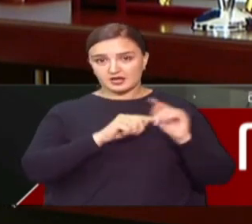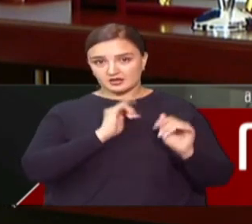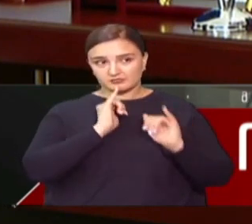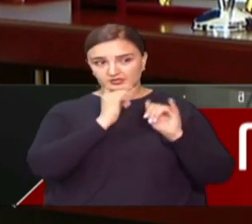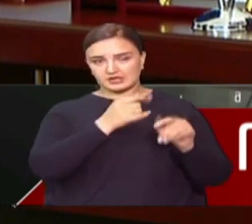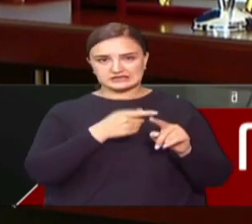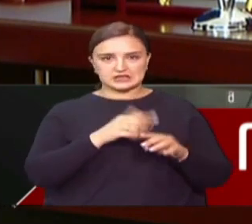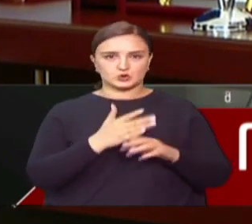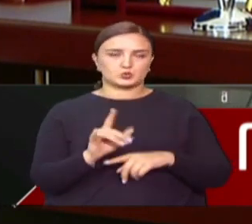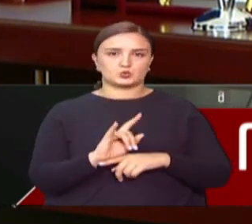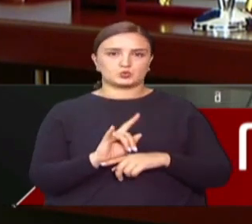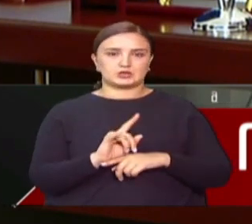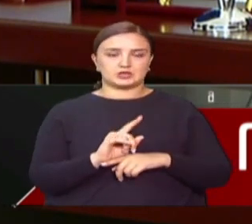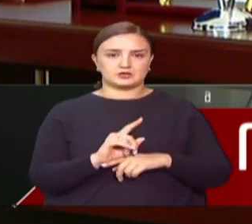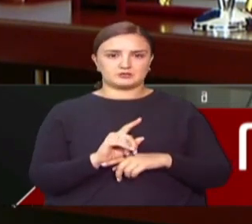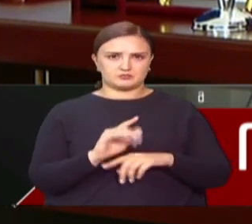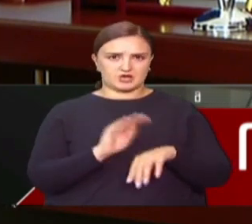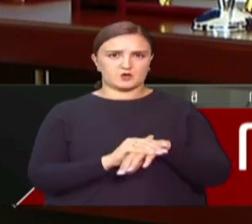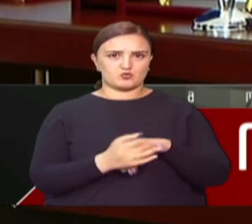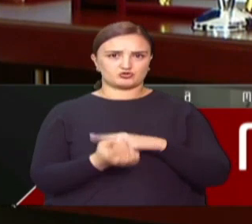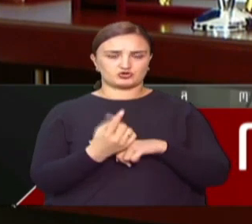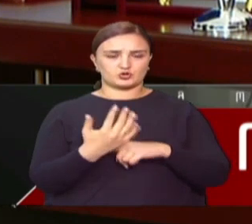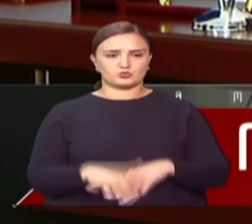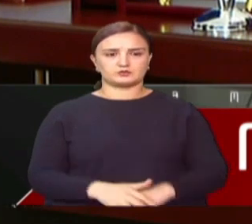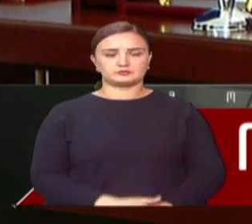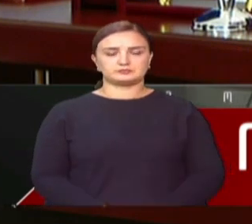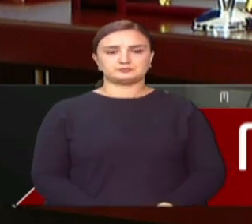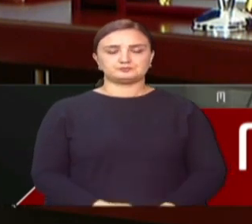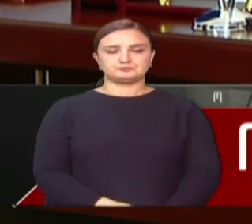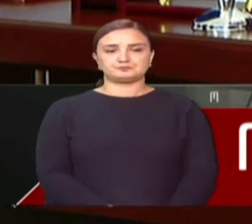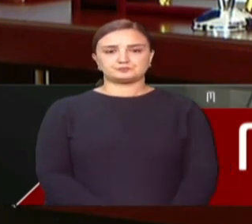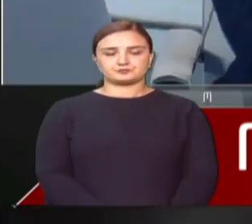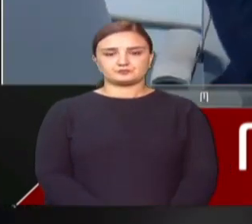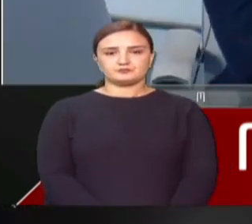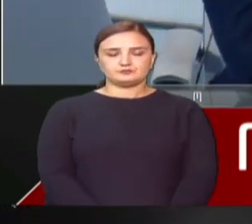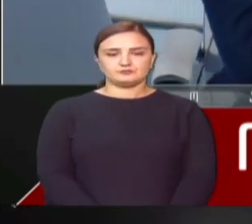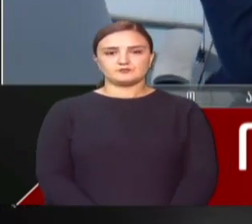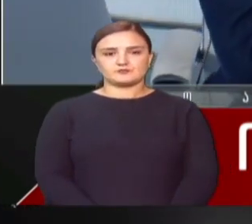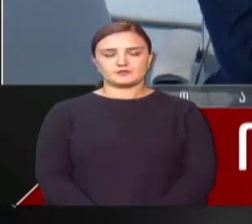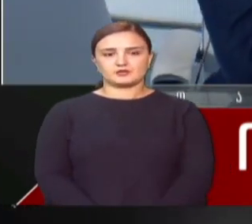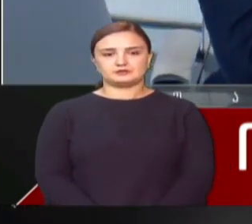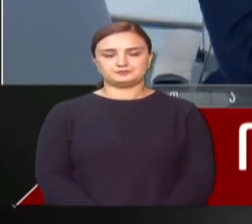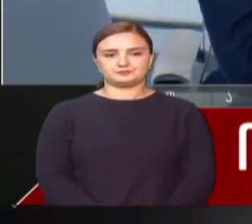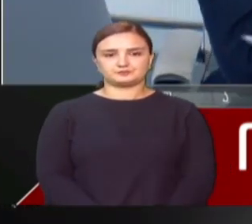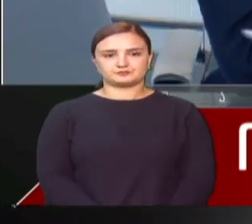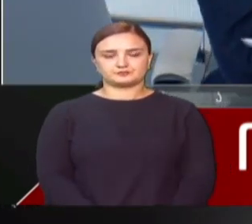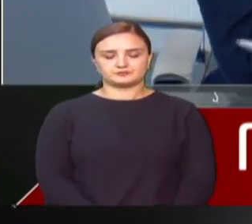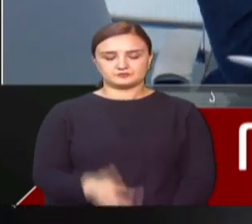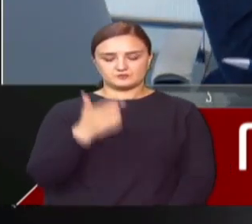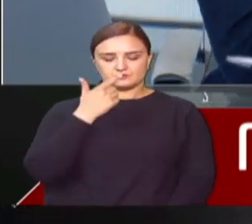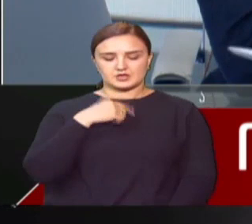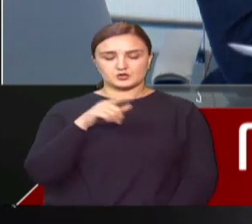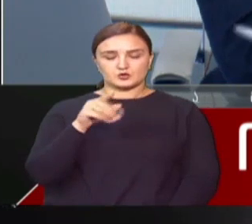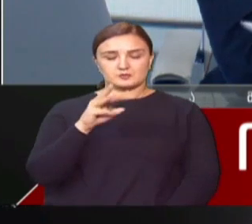აღმოჩნდა ტყუილი. თუ არა და ამოვიღოთ აი რამდენიმე დღის წინ არის, ბატონო მიხელ, ოპოზიციის ერთი ბრალდება ამ შემთხვევაში ხელისუფლების მიმართ არის ის,